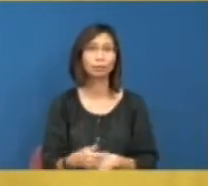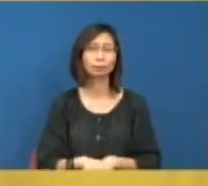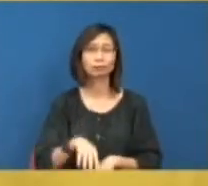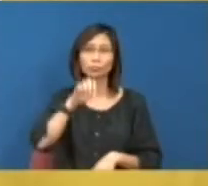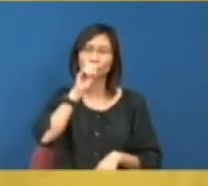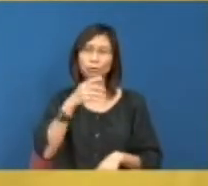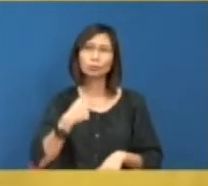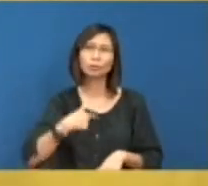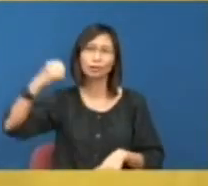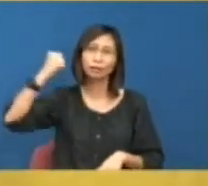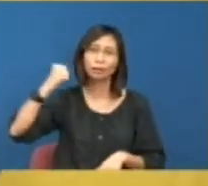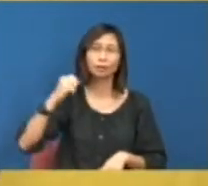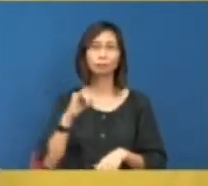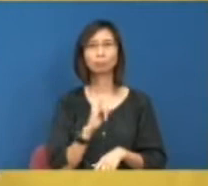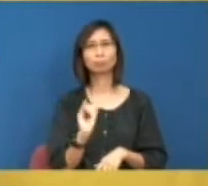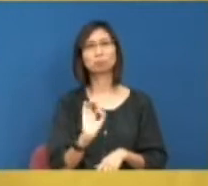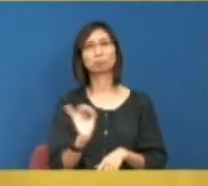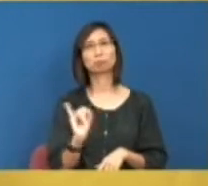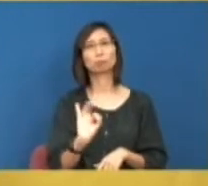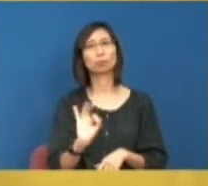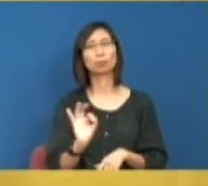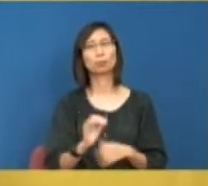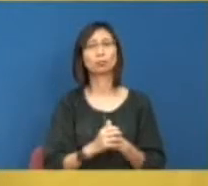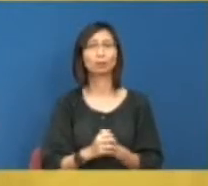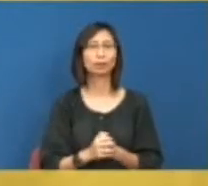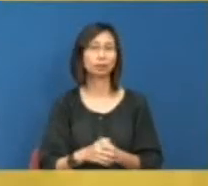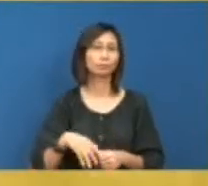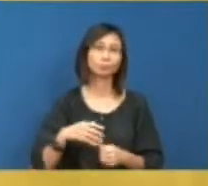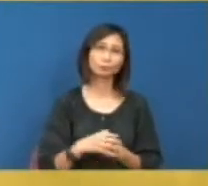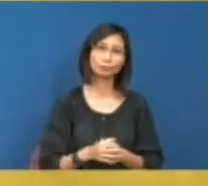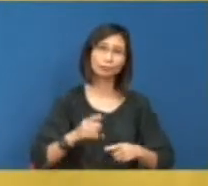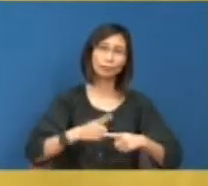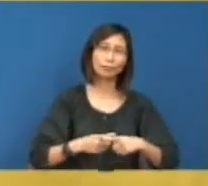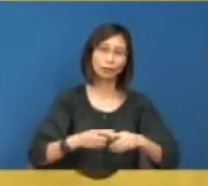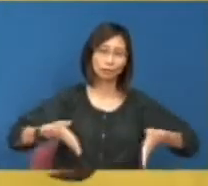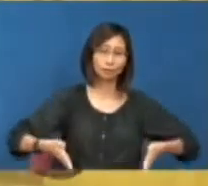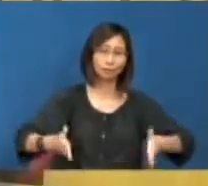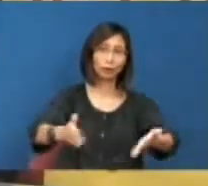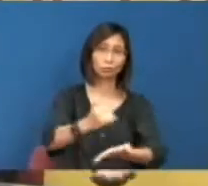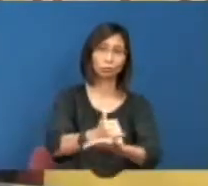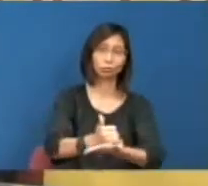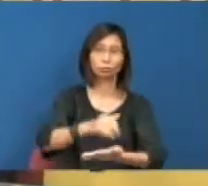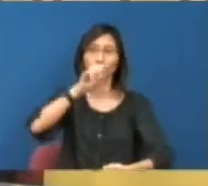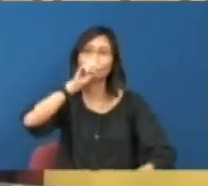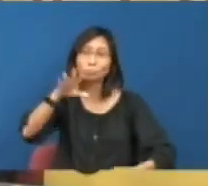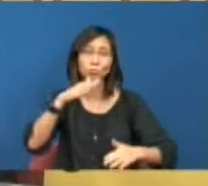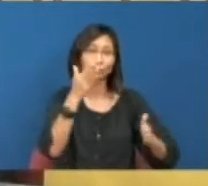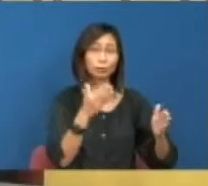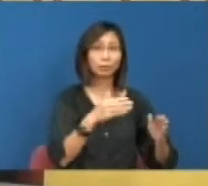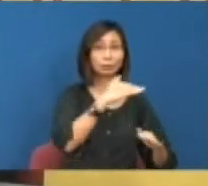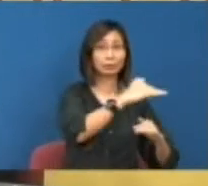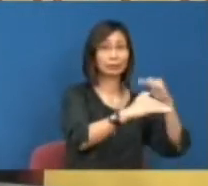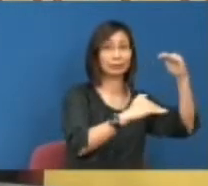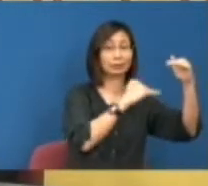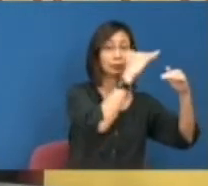都冇相應嘅設施去做，所以不能夠浪漫到就係話哦，喺個街嗰度坐就係叫做階級鬥爭，或者喺